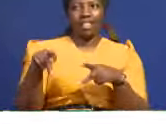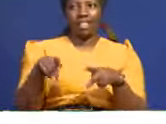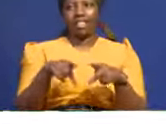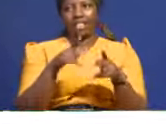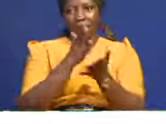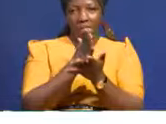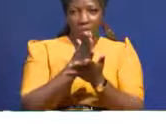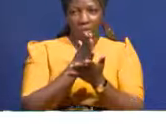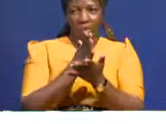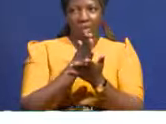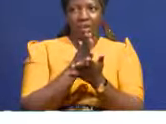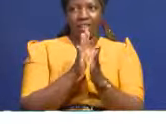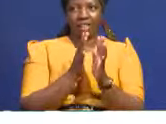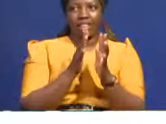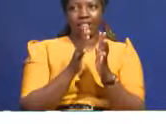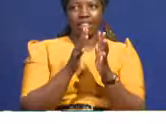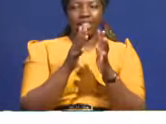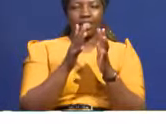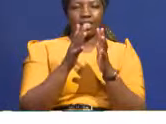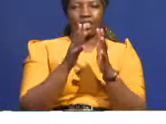Ndio.